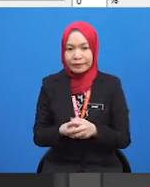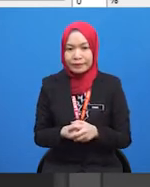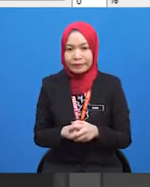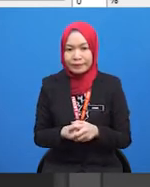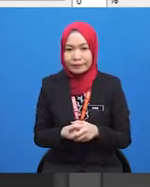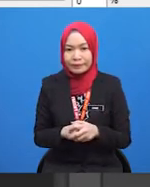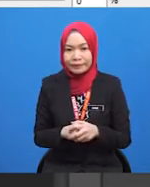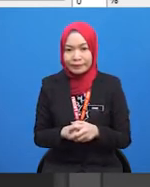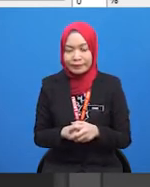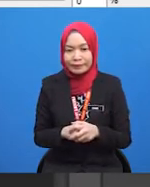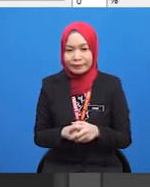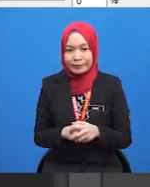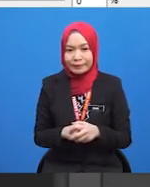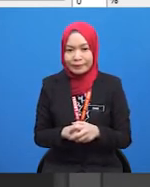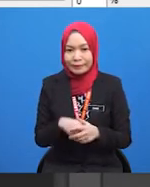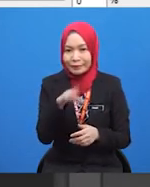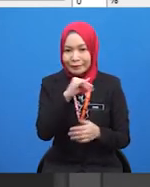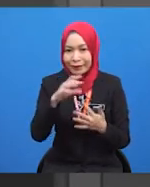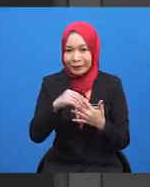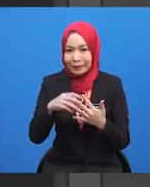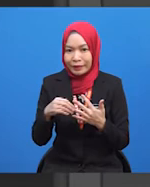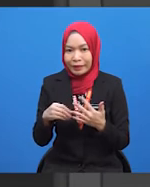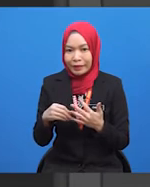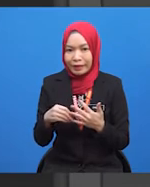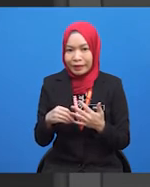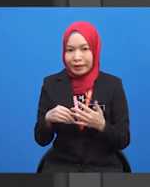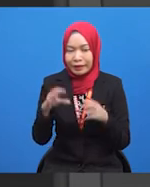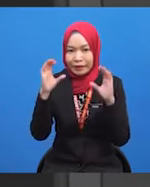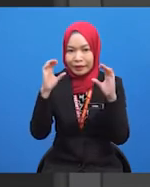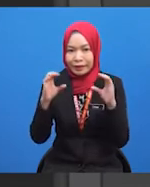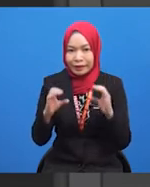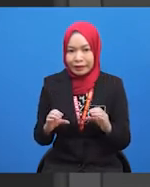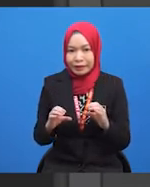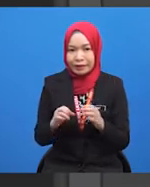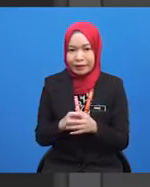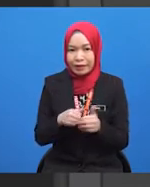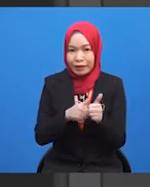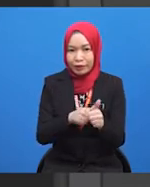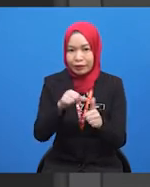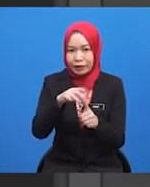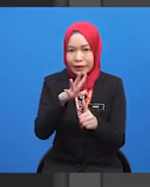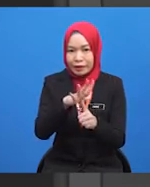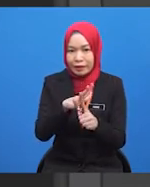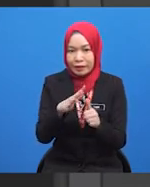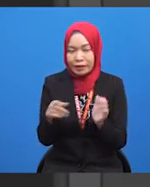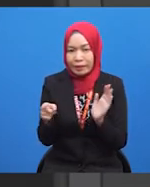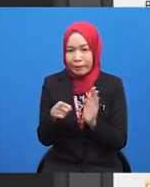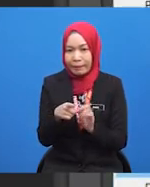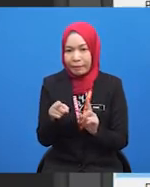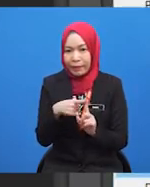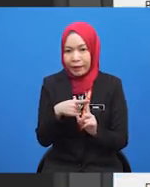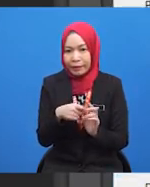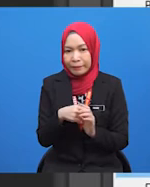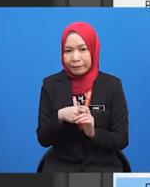Kemudian, pilih Style untuk kesan tambahan pada image tersebut.